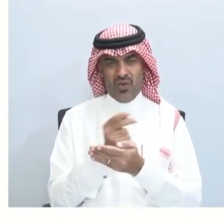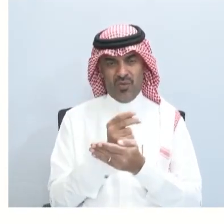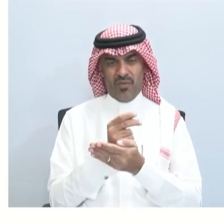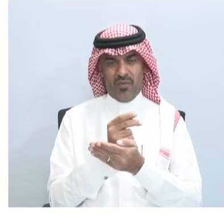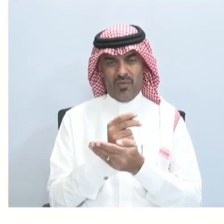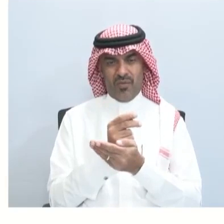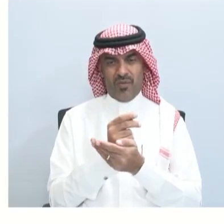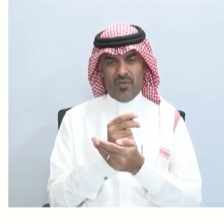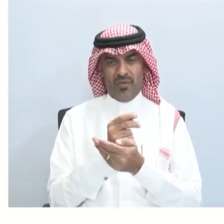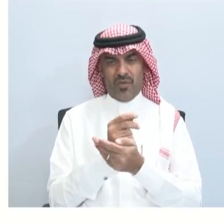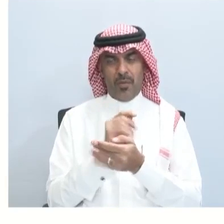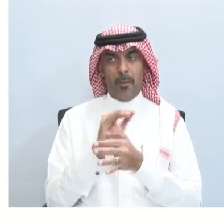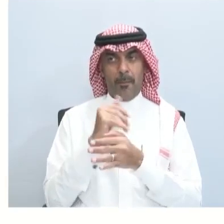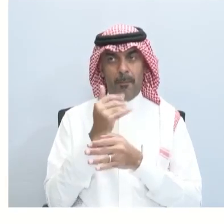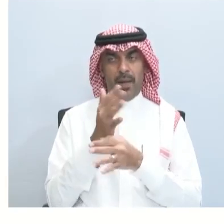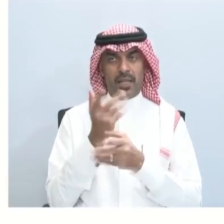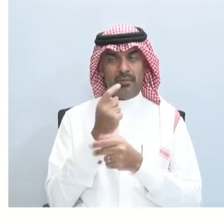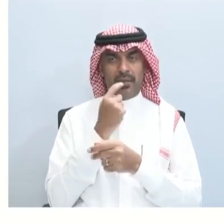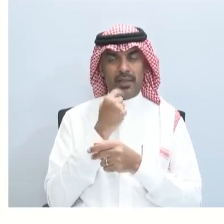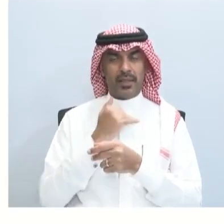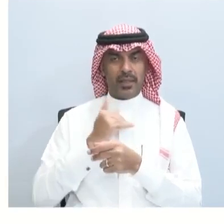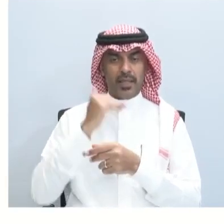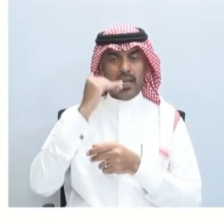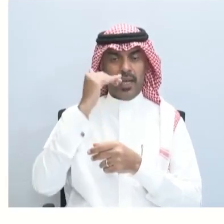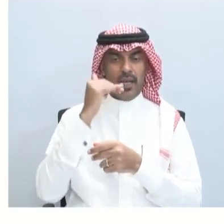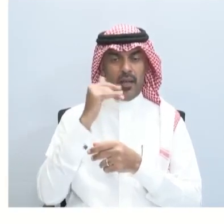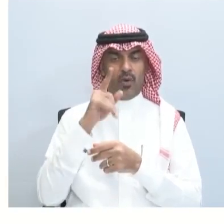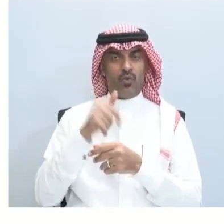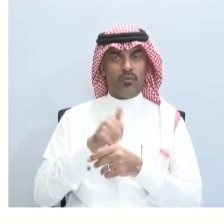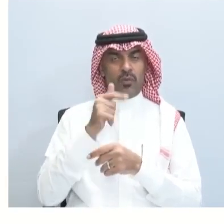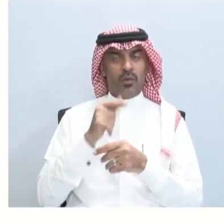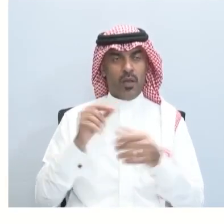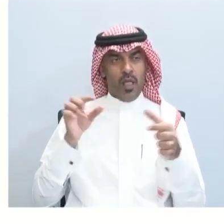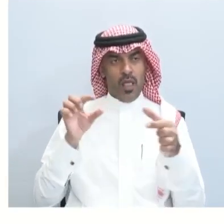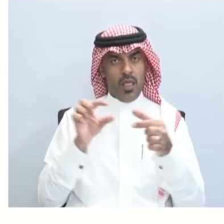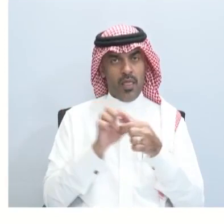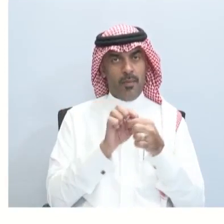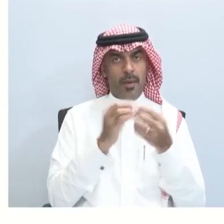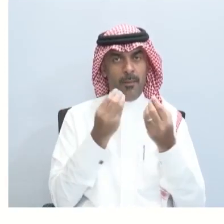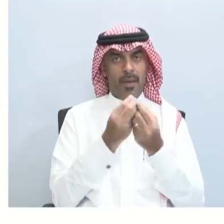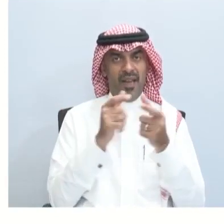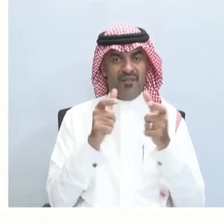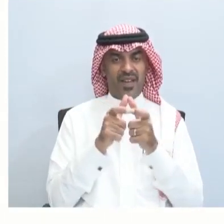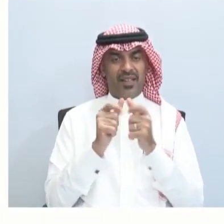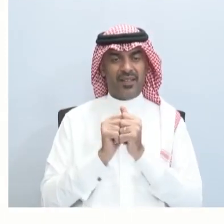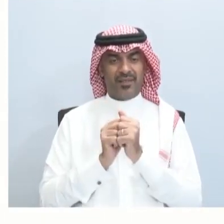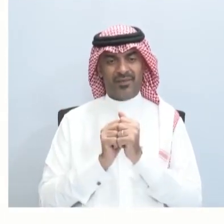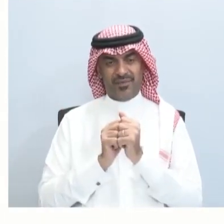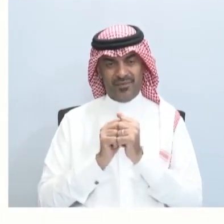لتحديد بعد كم سنه يمكنه لانضمام الى الفريق لدينا هنا